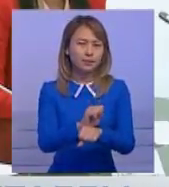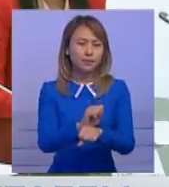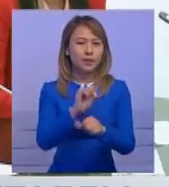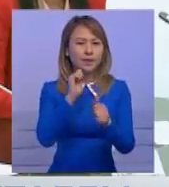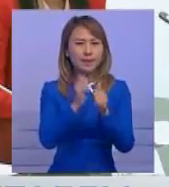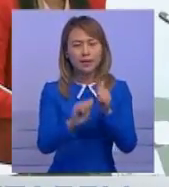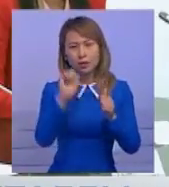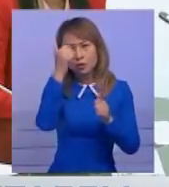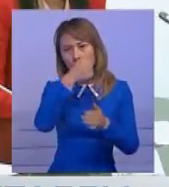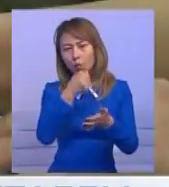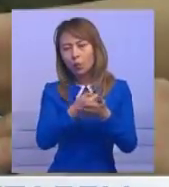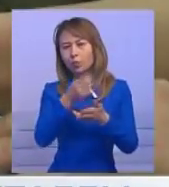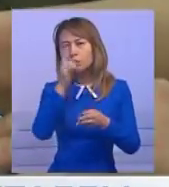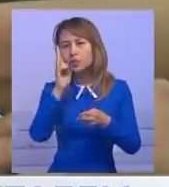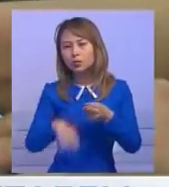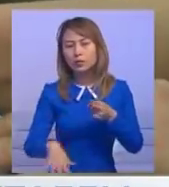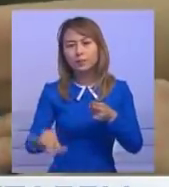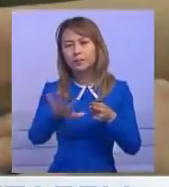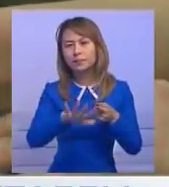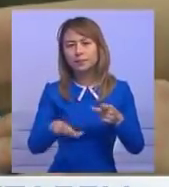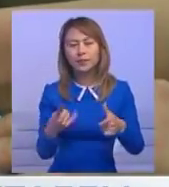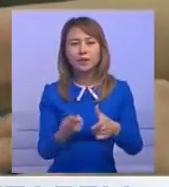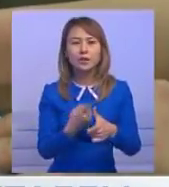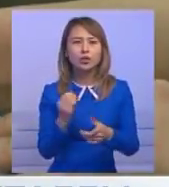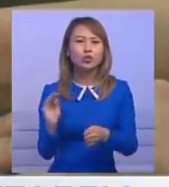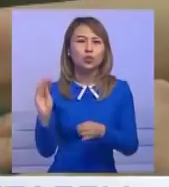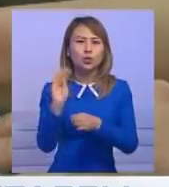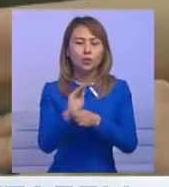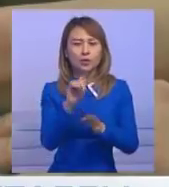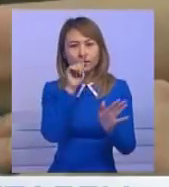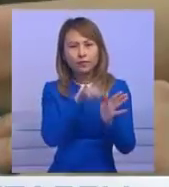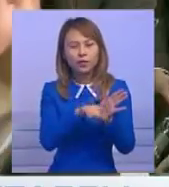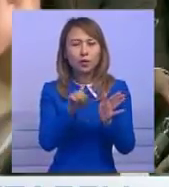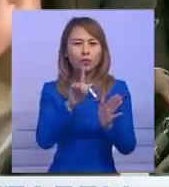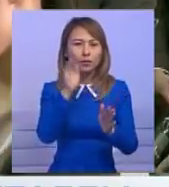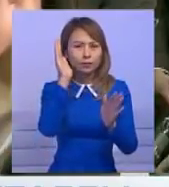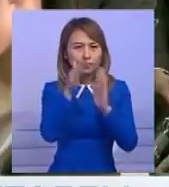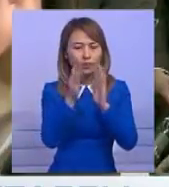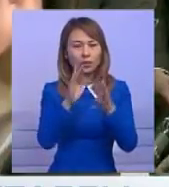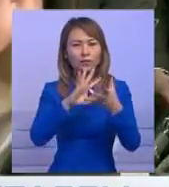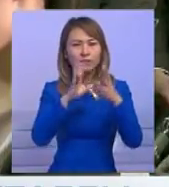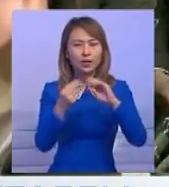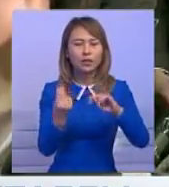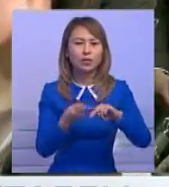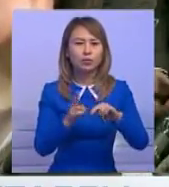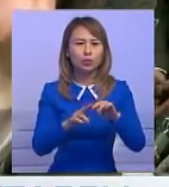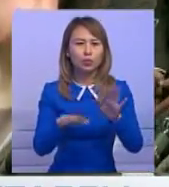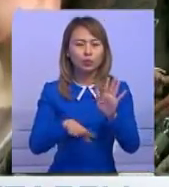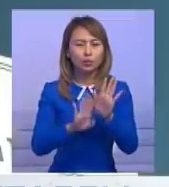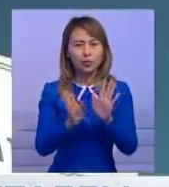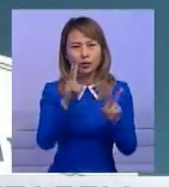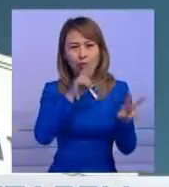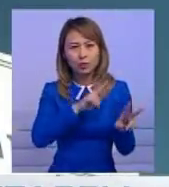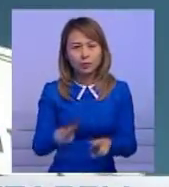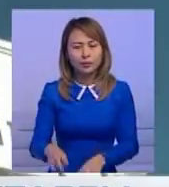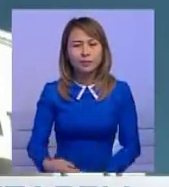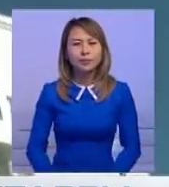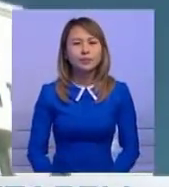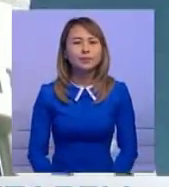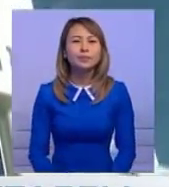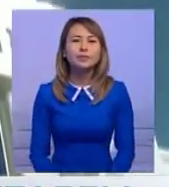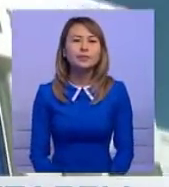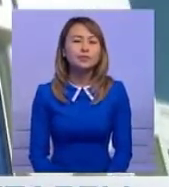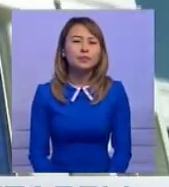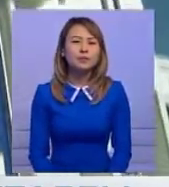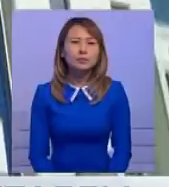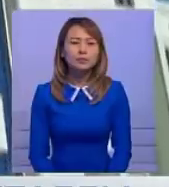Жыл соңуна дейин аудандык билим берүү мекемелери менен ички иштер кызметиндеги жемкорлук тәбекелдери багаланатын болады. Нурлан Жакыпбеков,